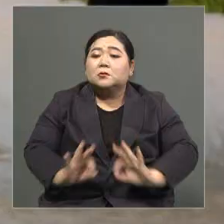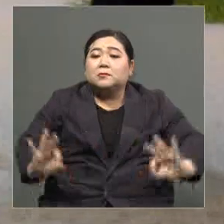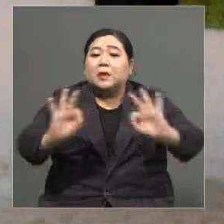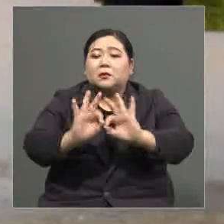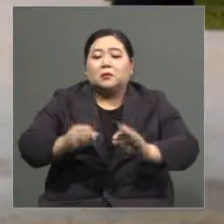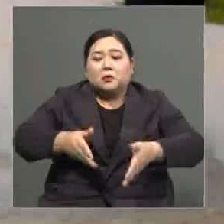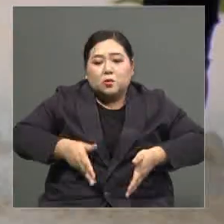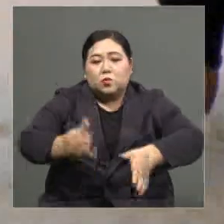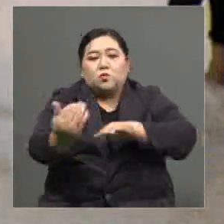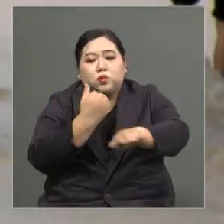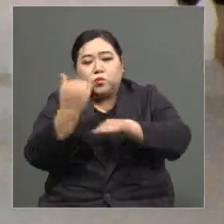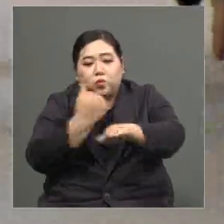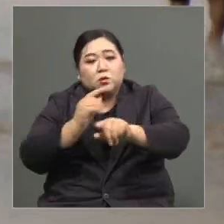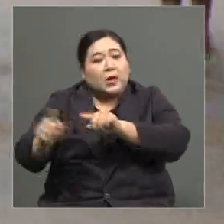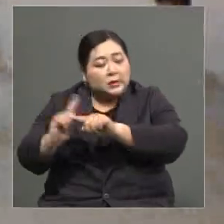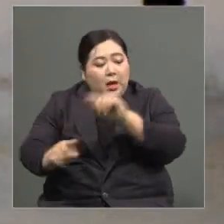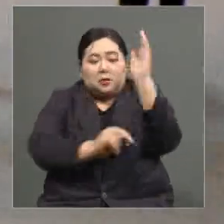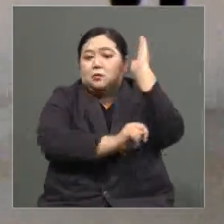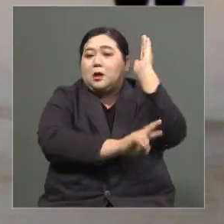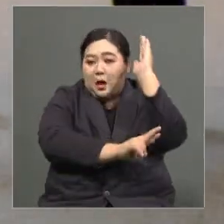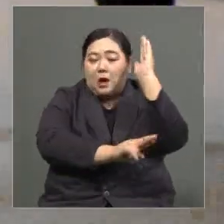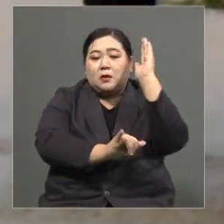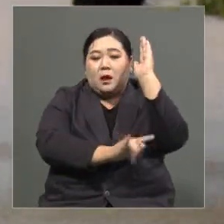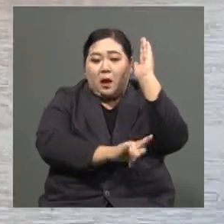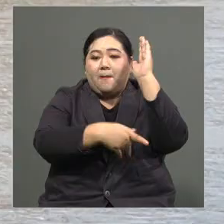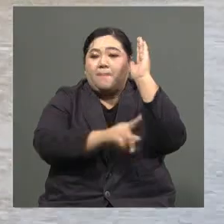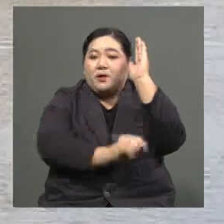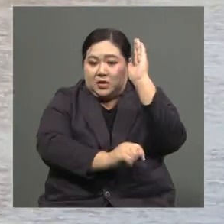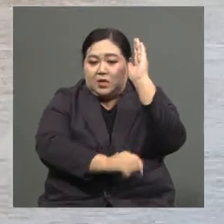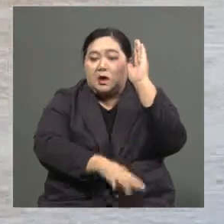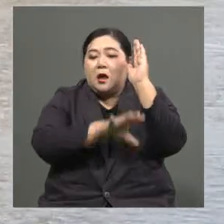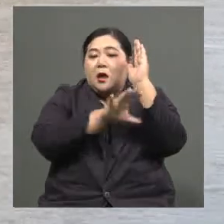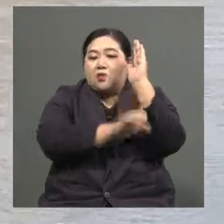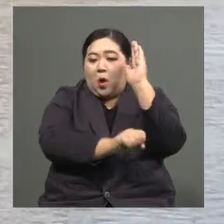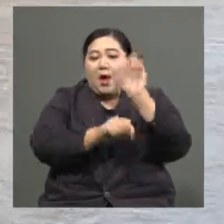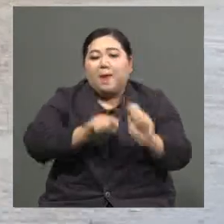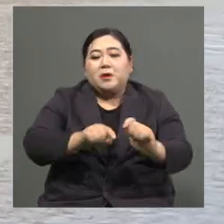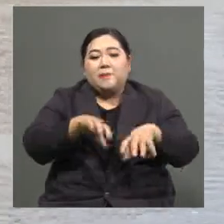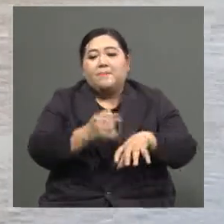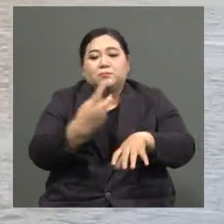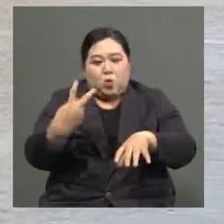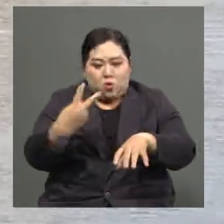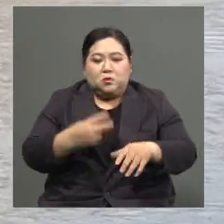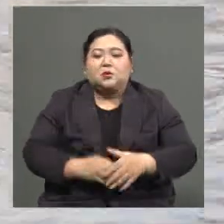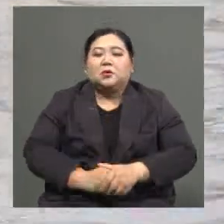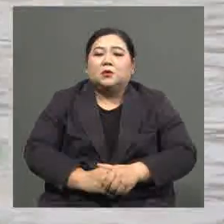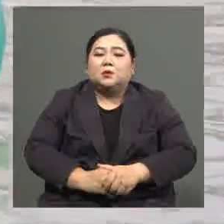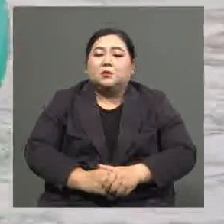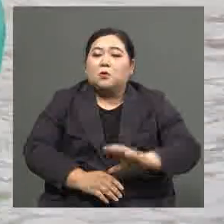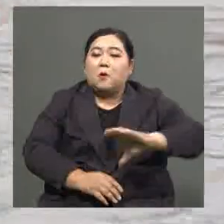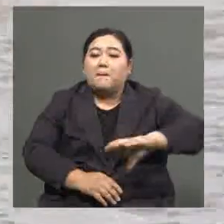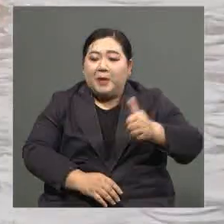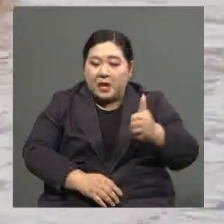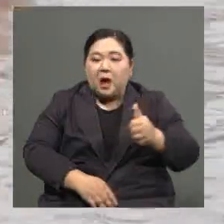สัญจรต่างๆในพื้นที่จังหวัดนราธิวาสยะลาปัตตานีแล้วก็ 2อำเภอในจังหวัดสงขลานะครับทั้งในตัวเมืองแล้วก็